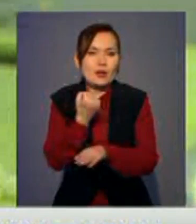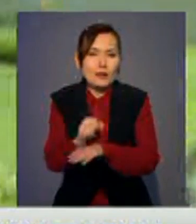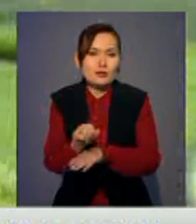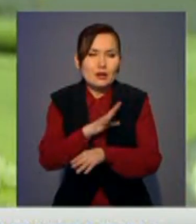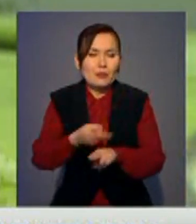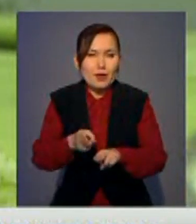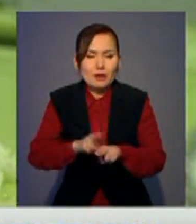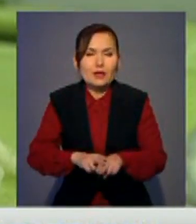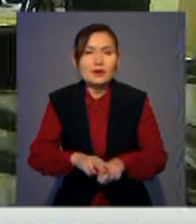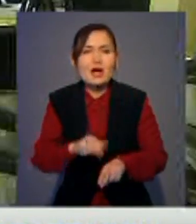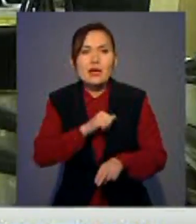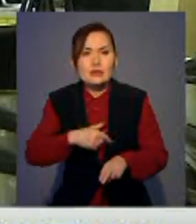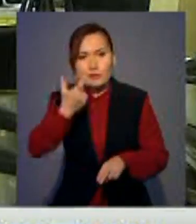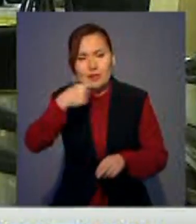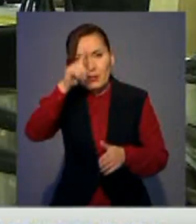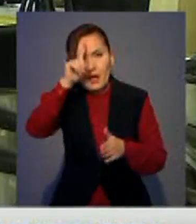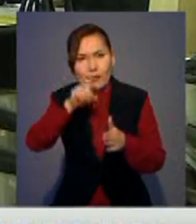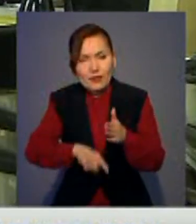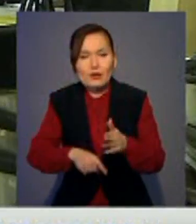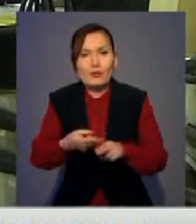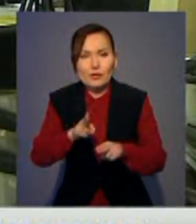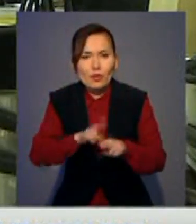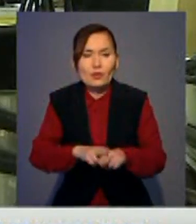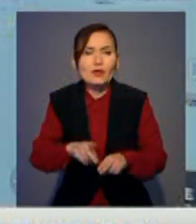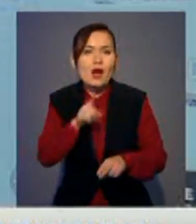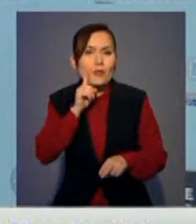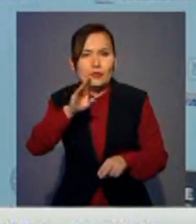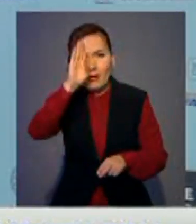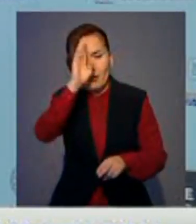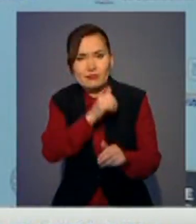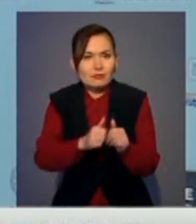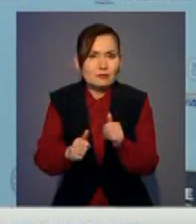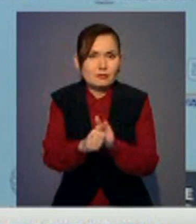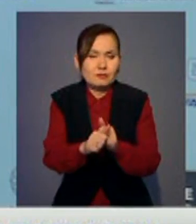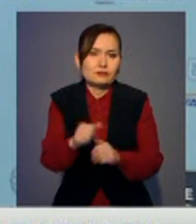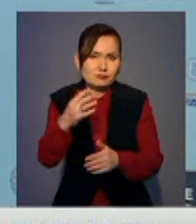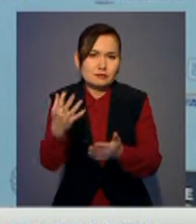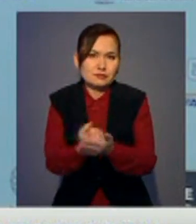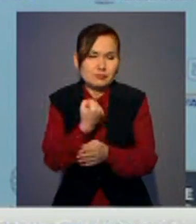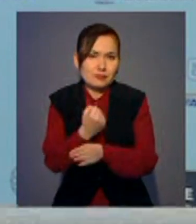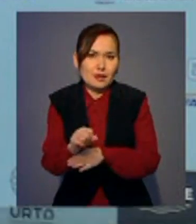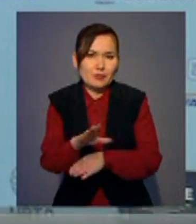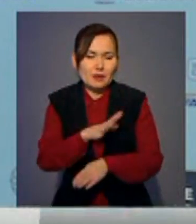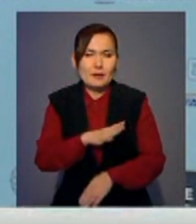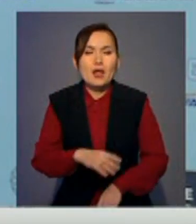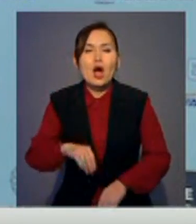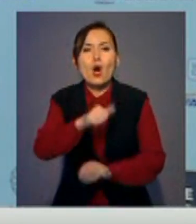деген сенімділіктің арқасында талай қызды шаңғаптырды. Біздің мамандықта қатысты 16